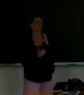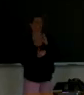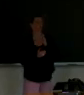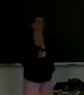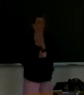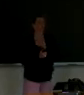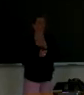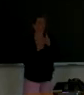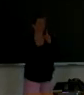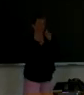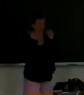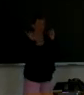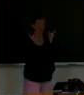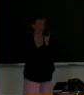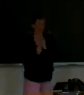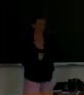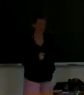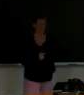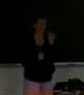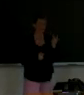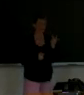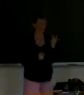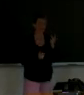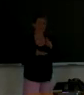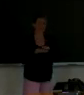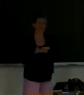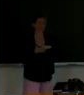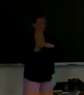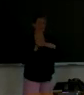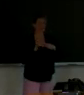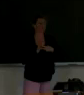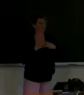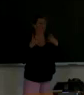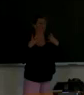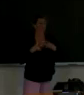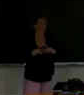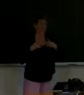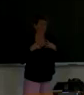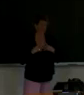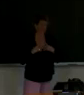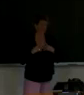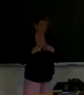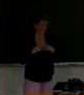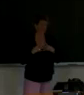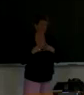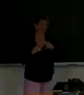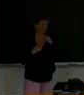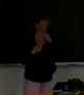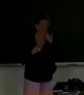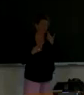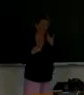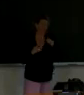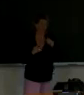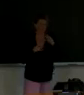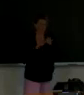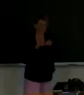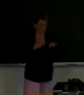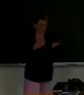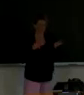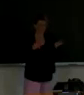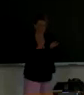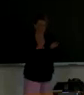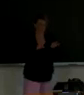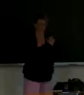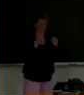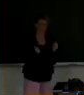della laurea triennale in ingegneria meccanica. Questo per dare anche un valore aggiunto di una definizione, di una formazione